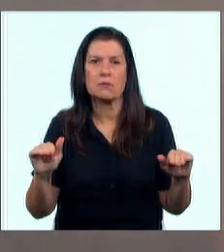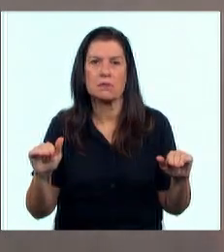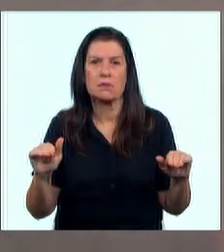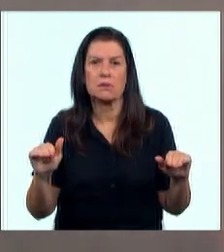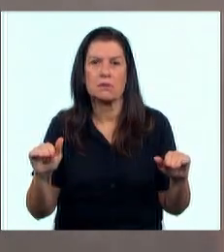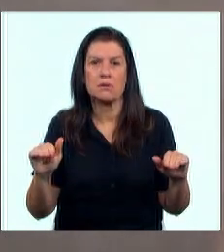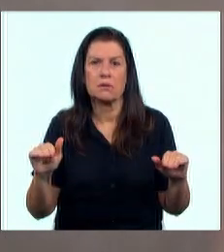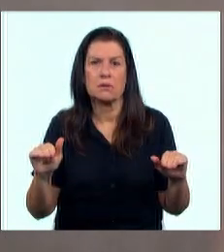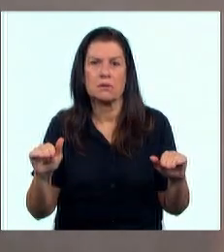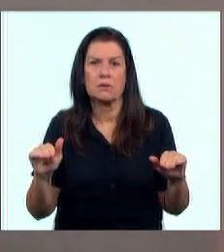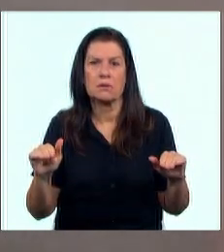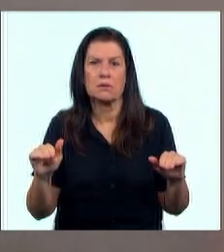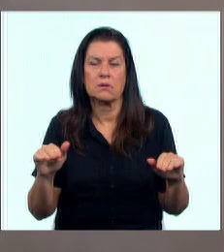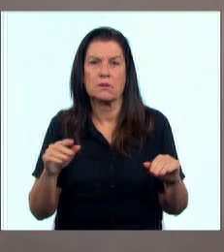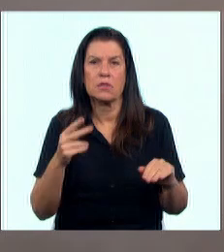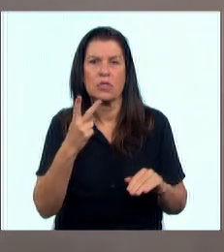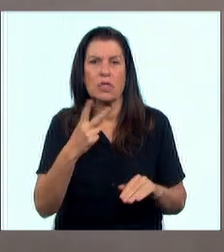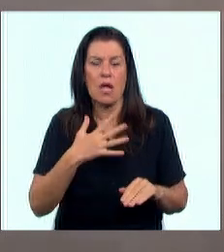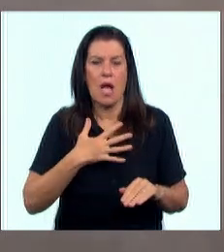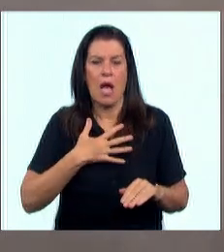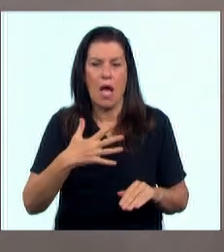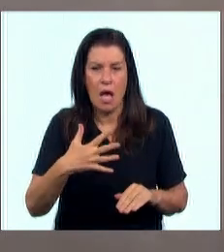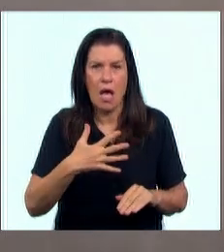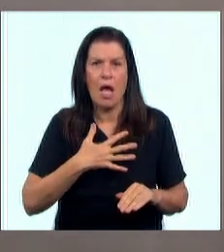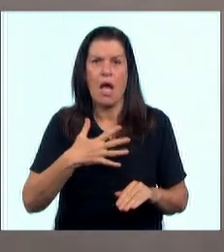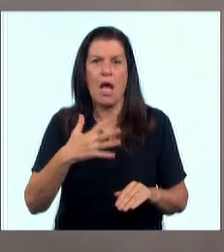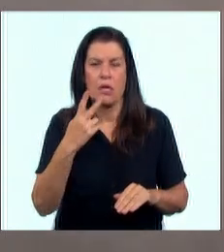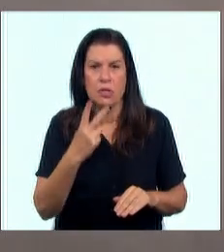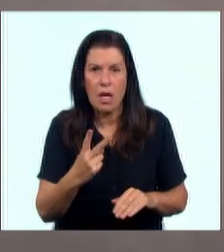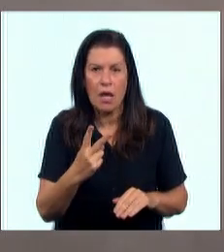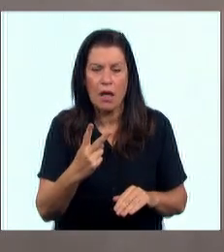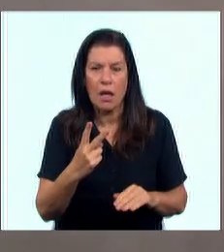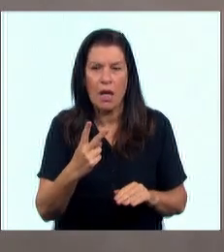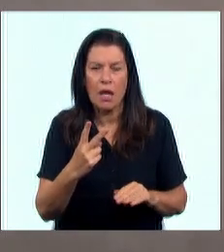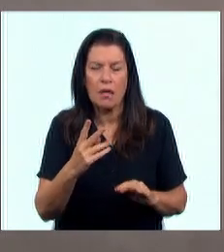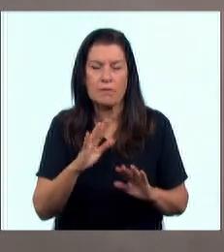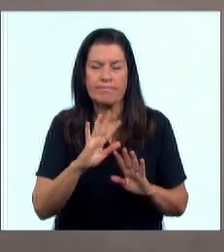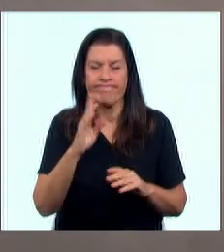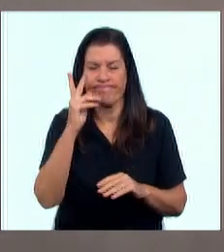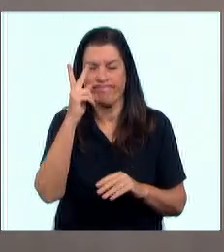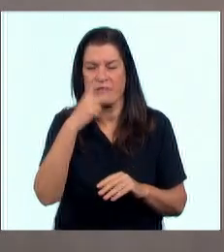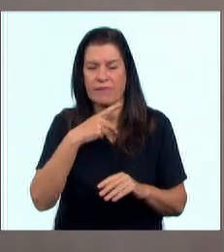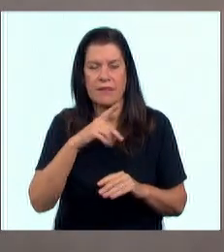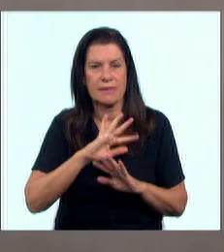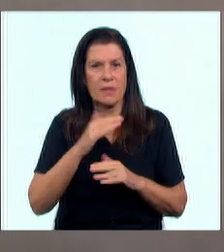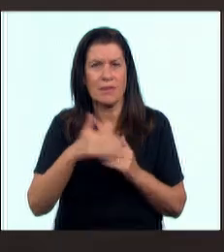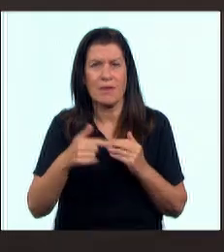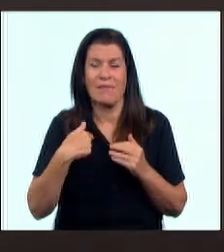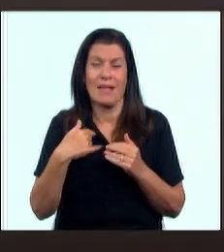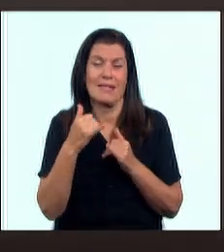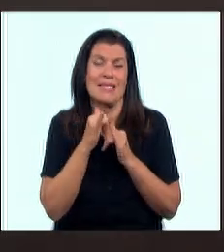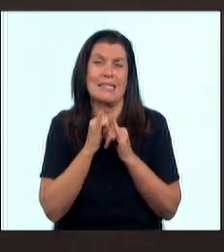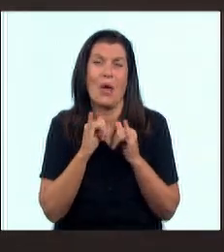שתי נשימות עמוקות, אתה מבין שזה נגמר. אני צורח כמו משוגע שהיא תענה, אבל אף אחד לא עונה.